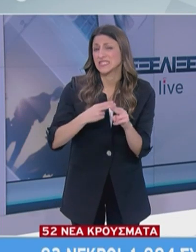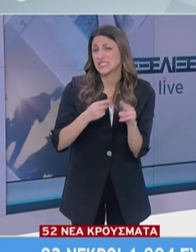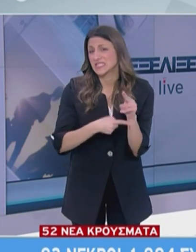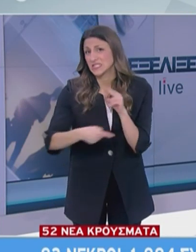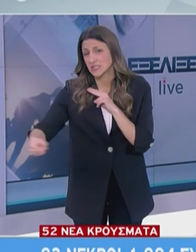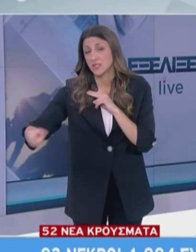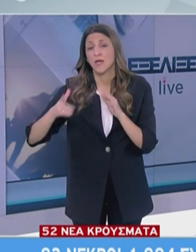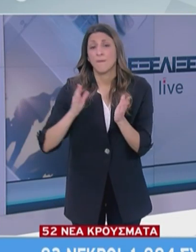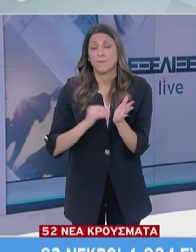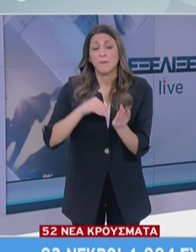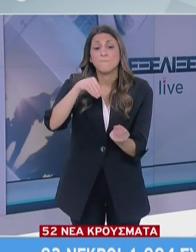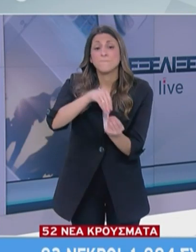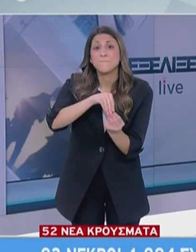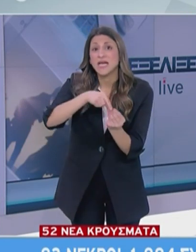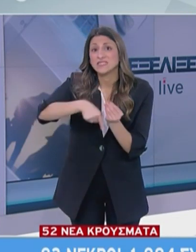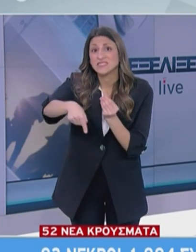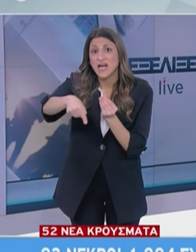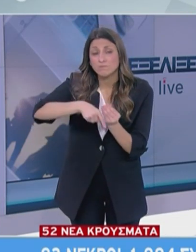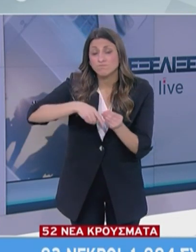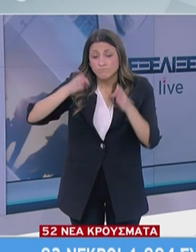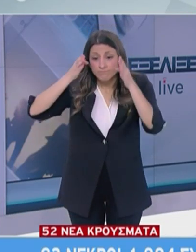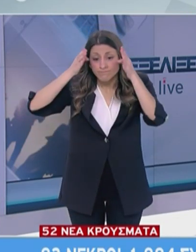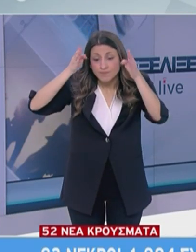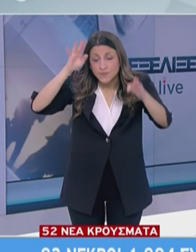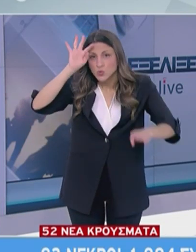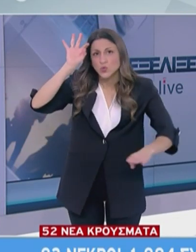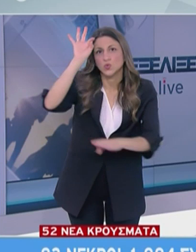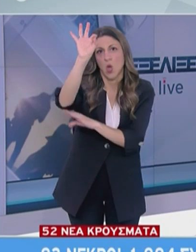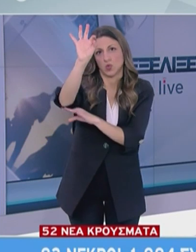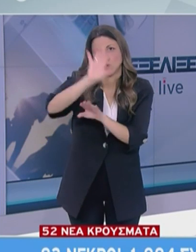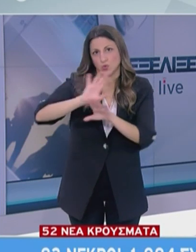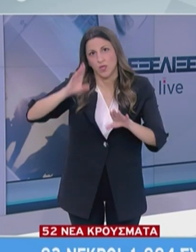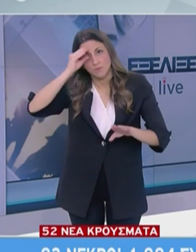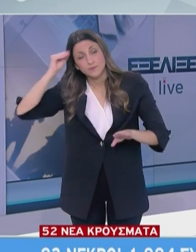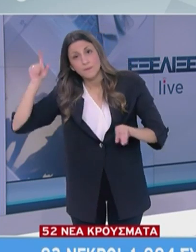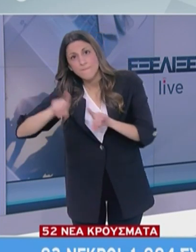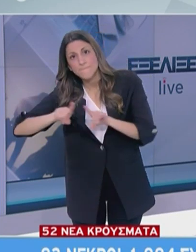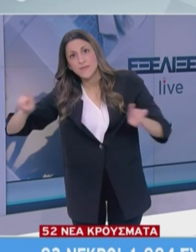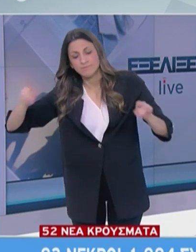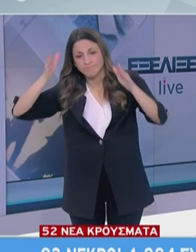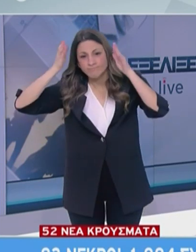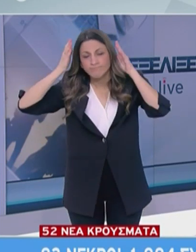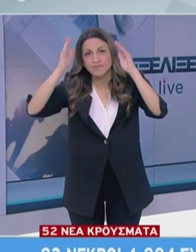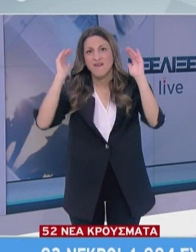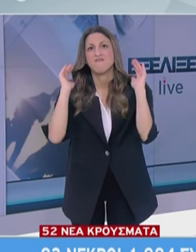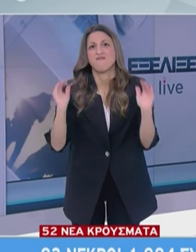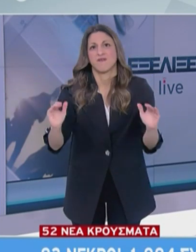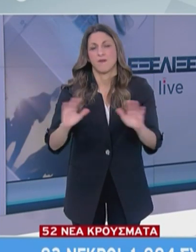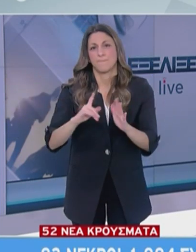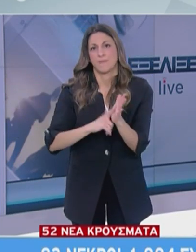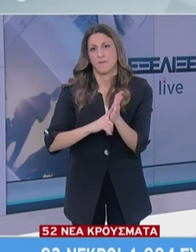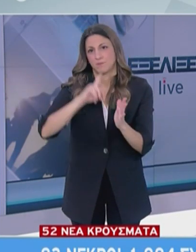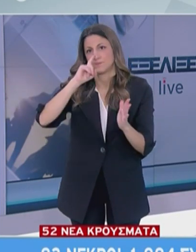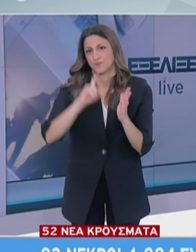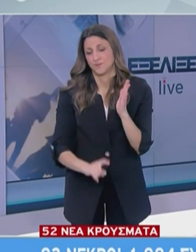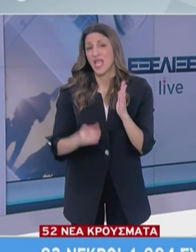ιδιαίτερα τις ημέρες του Πάσχα, για να διατηρήσουμε, για να προφυλάξουμε όλα όσα έχουμε καταφέρει μέχρι στιγμής. Γι' αυτό και η ανάγκη να προστατεύσουμε